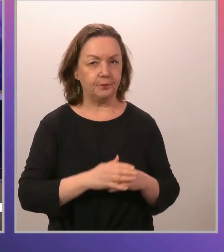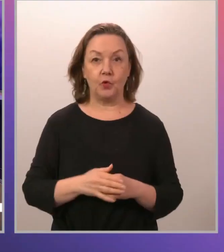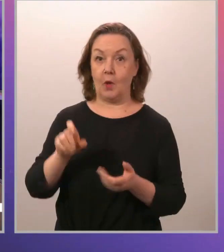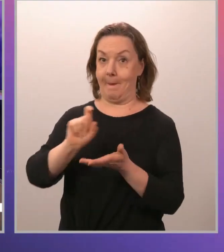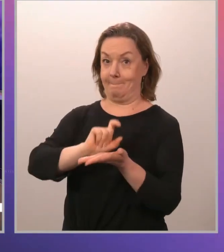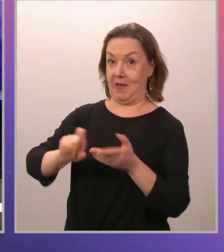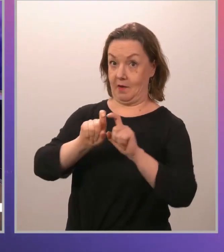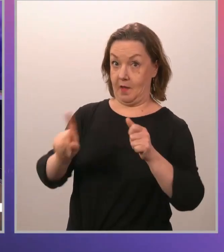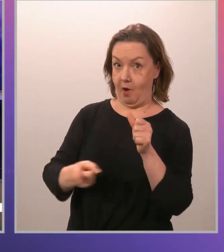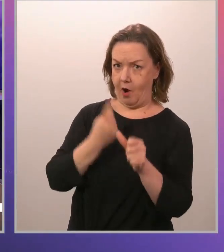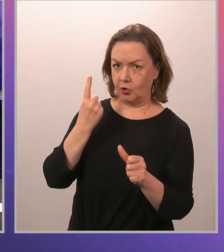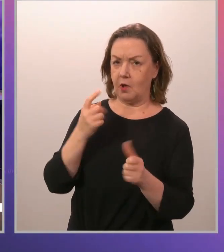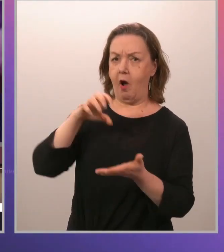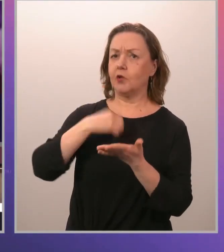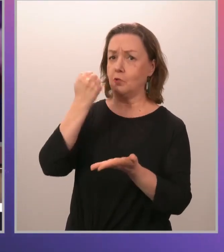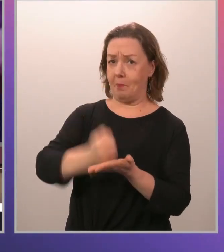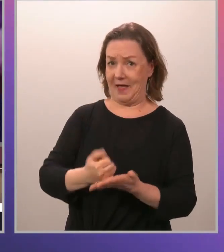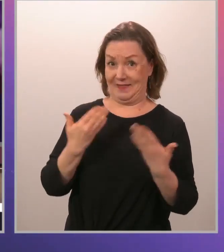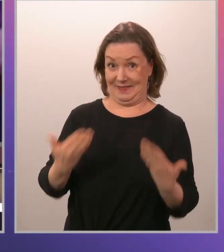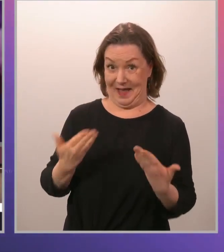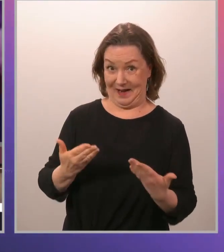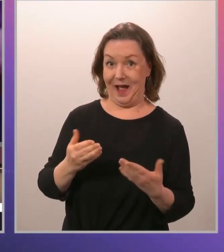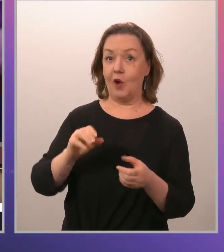näistä miinoista. Hallitus linjasi tänään, että jalkaväkimiinat kieltävästä Ottawan sopimuksesta